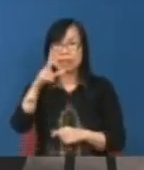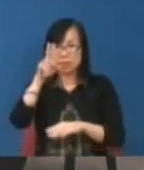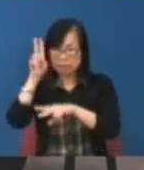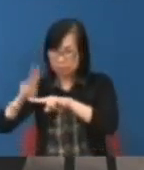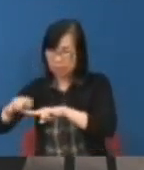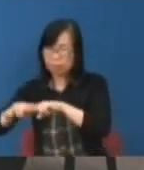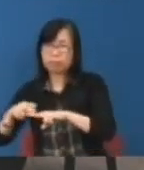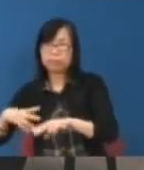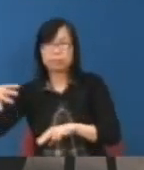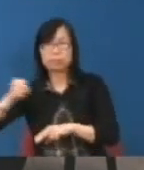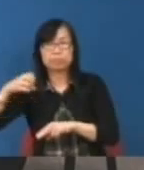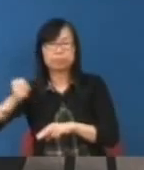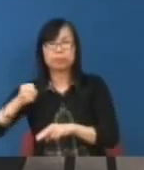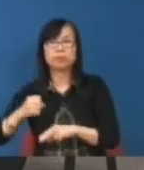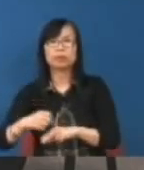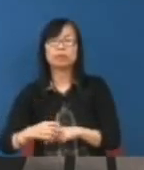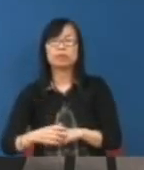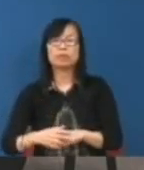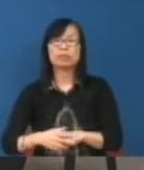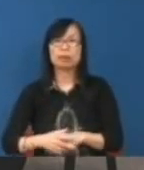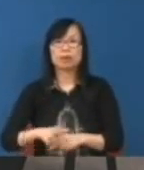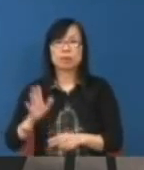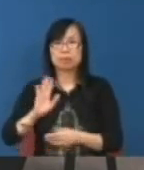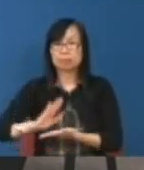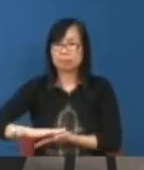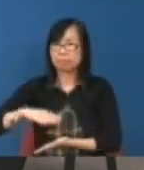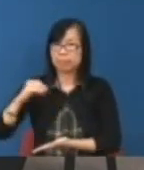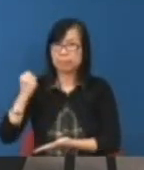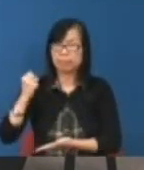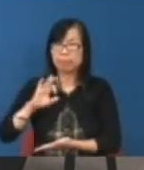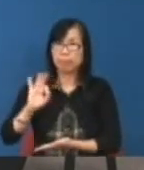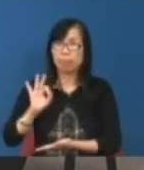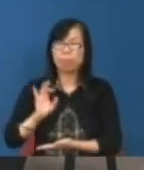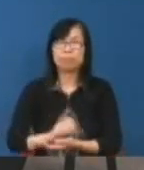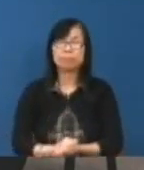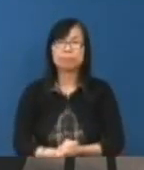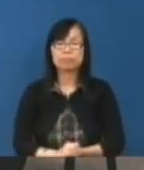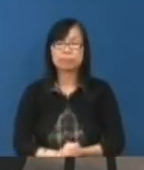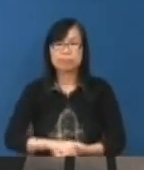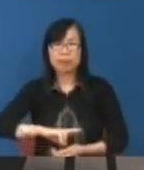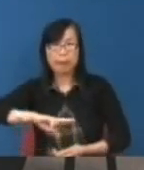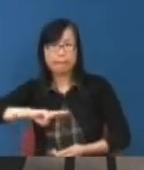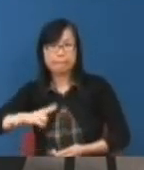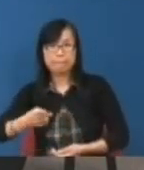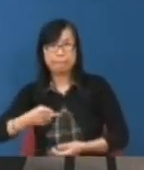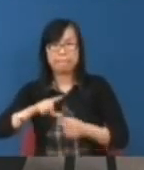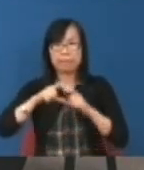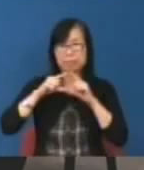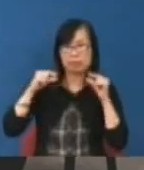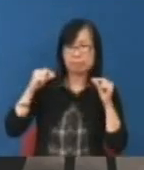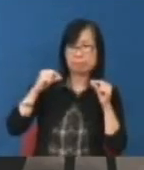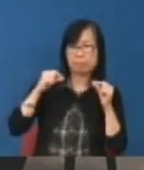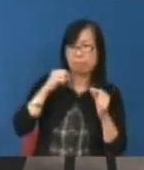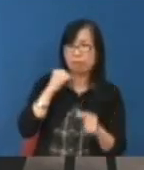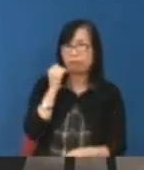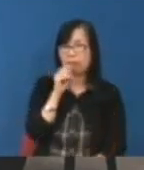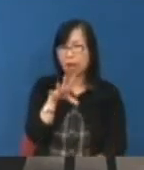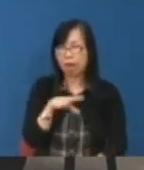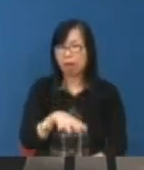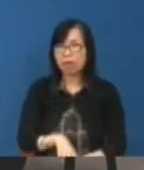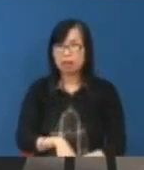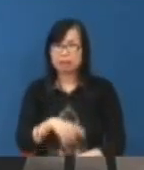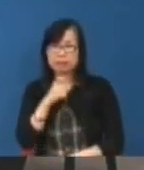喺。香港的有錢佬裏面沒什麼實力嘛，現在變了又到特首院了，你得閒又抽下我